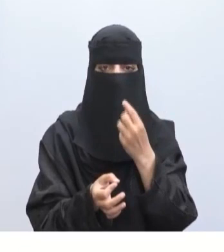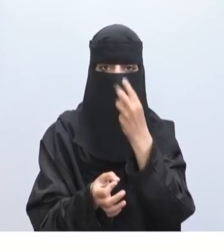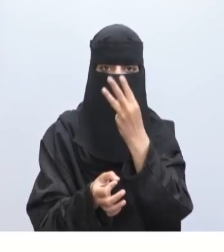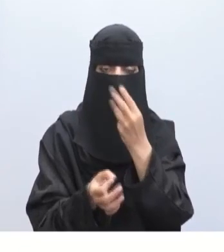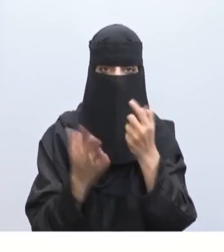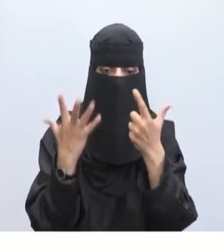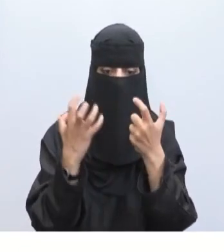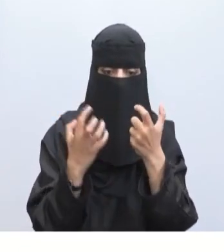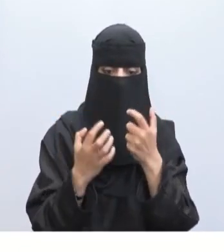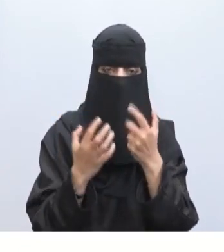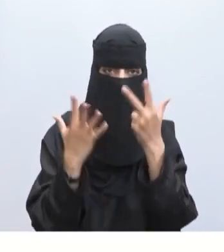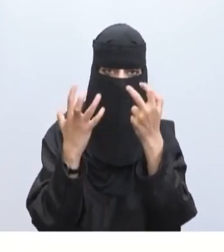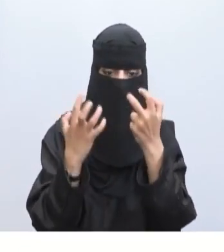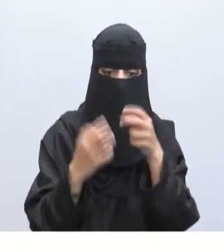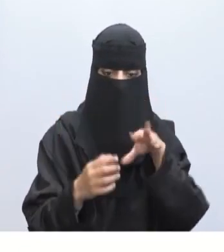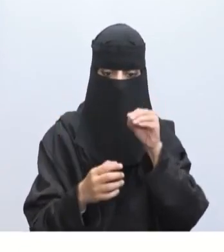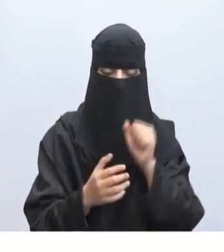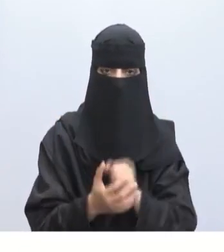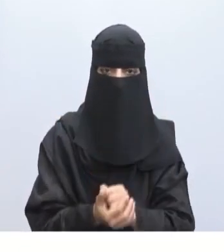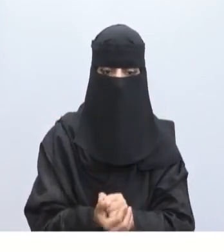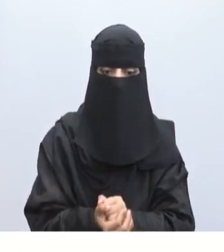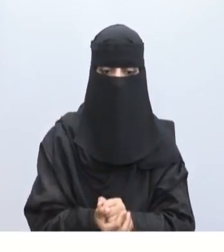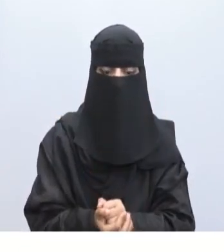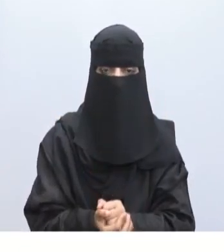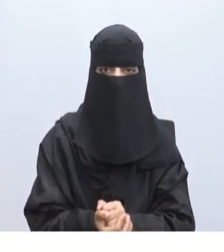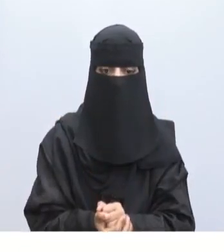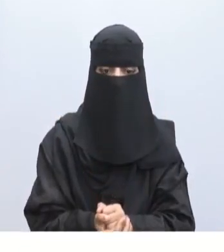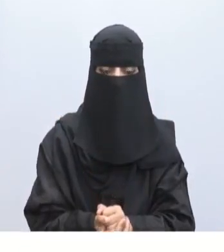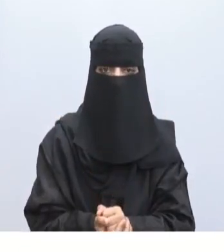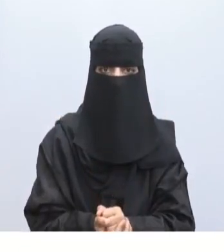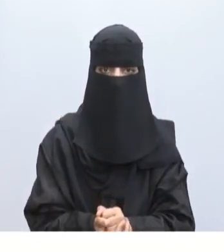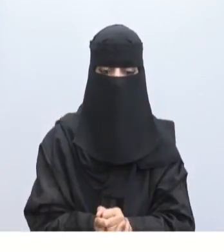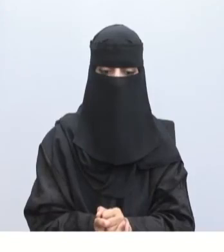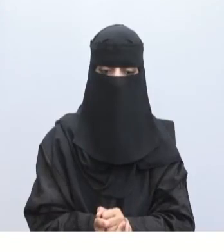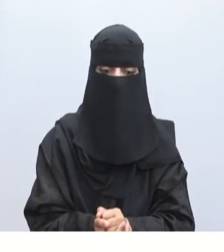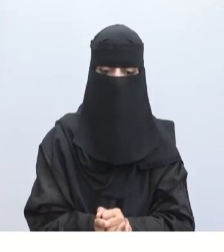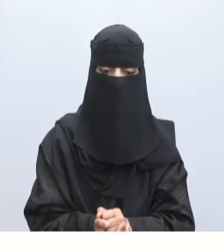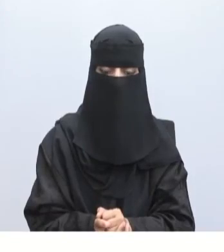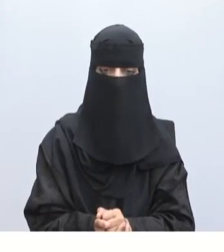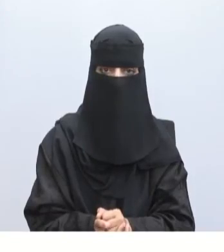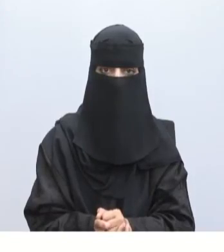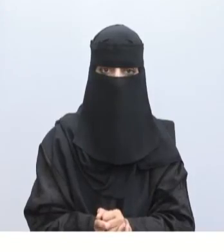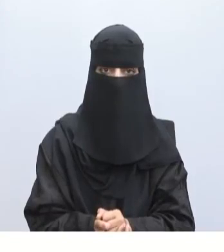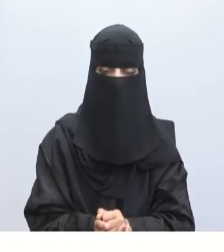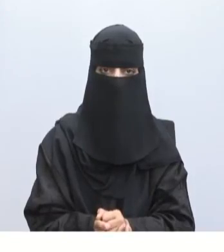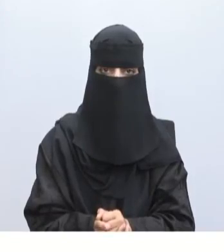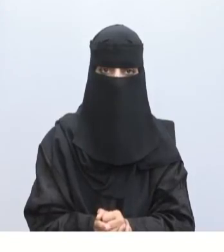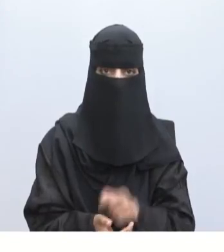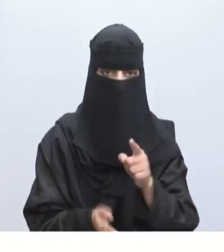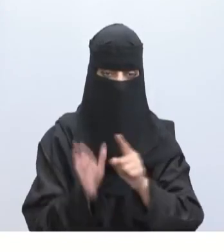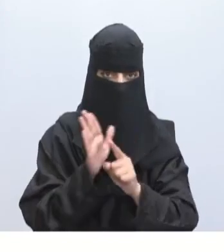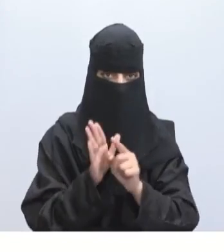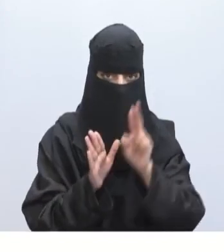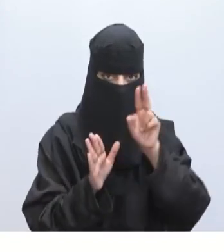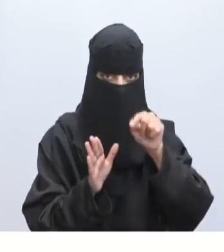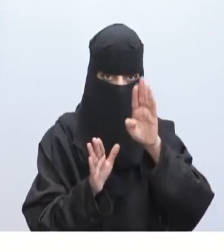1183 تقريبا من الهجره 1183 من الهجره تقريبا الامام تركي